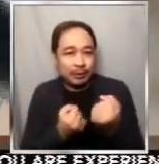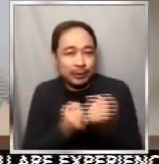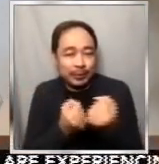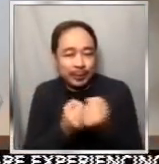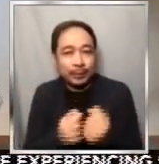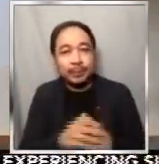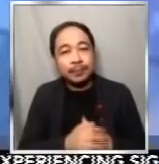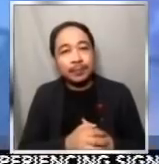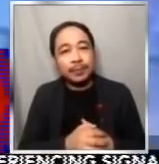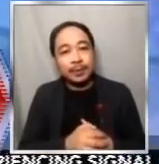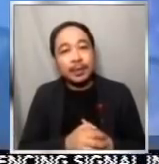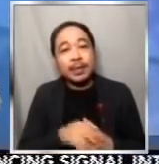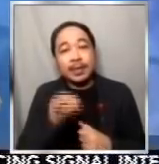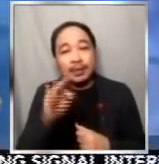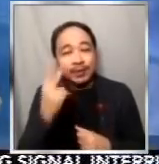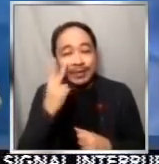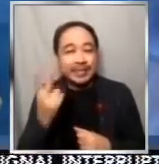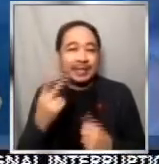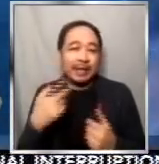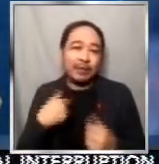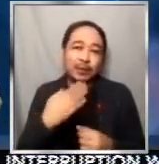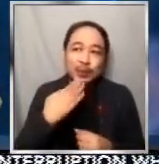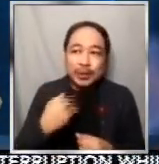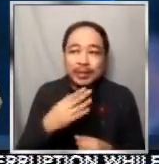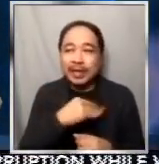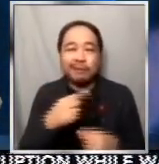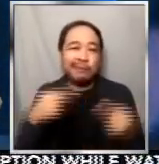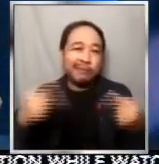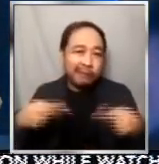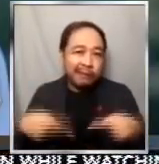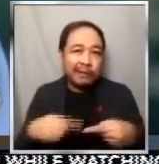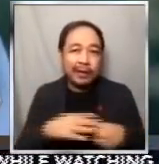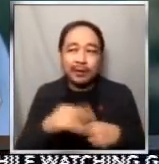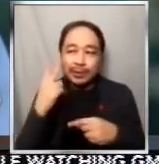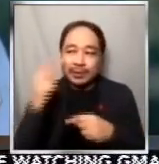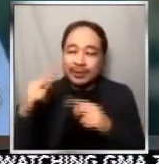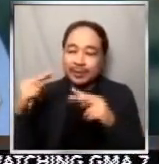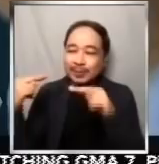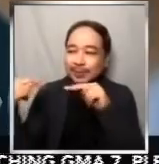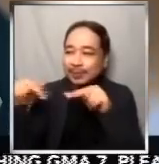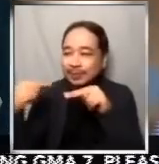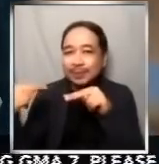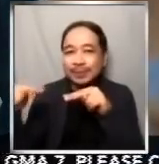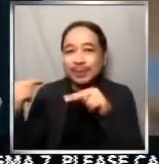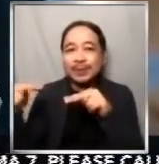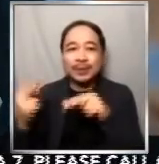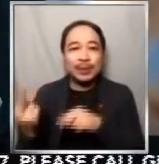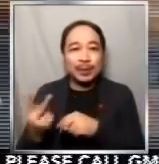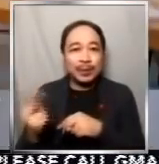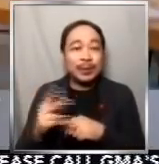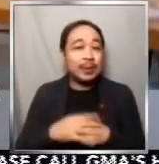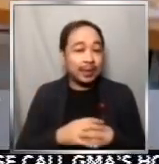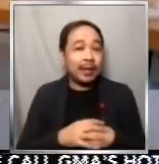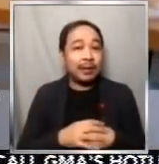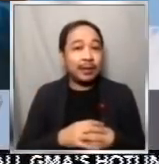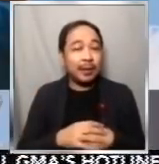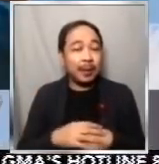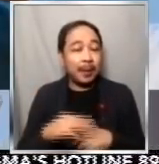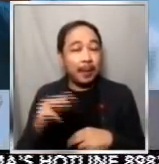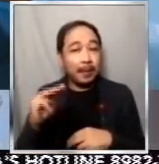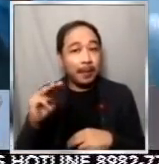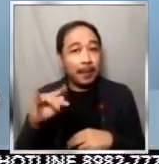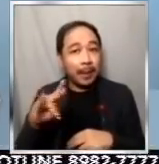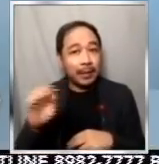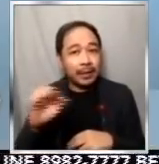eksenang away-bati at nakawan ang tingin ni na Mikee at Kelvin bilang Apple at Harvey ay maraming kinikilig